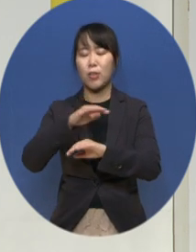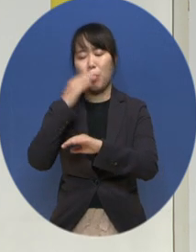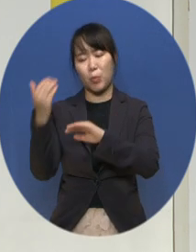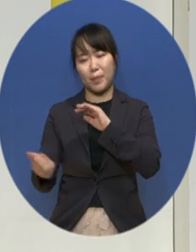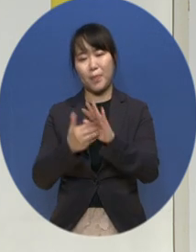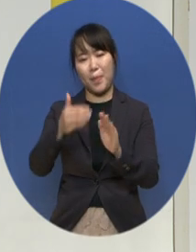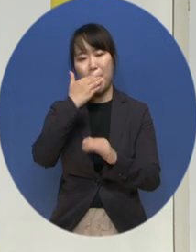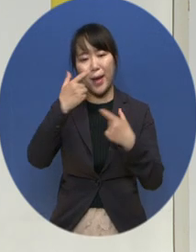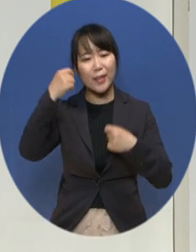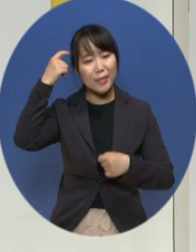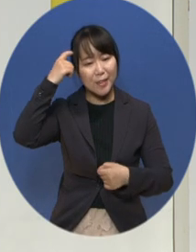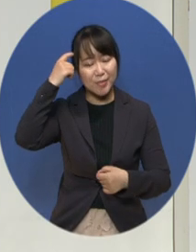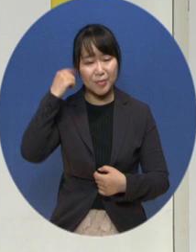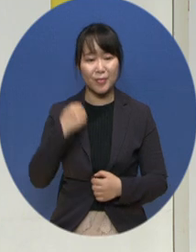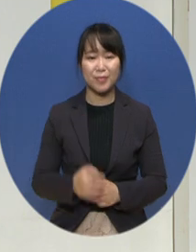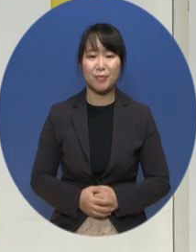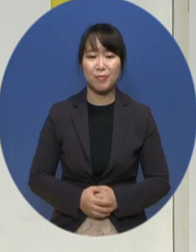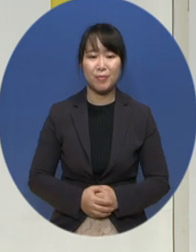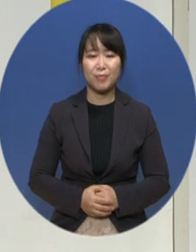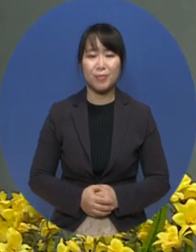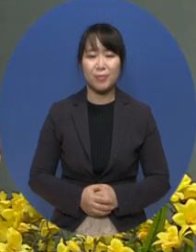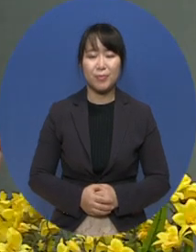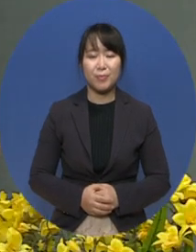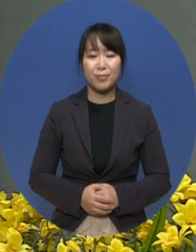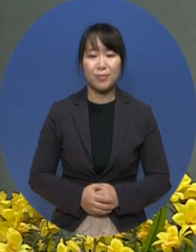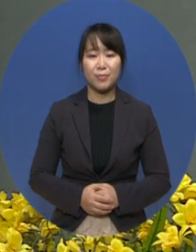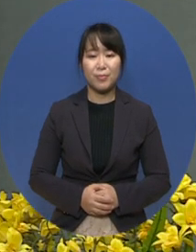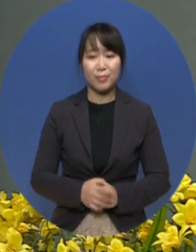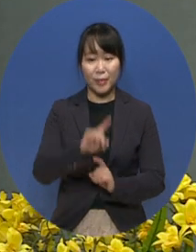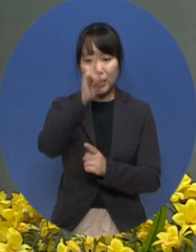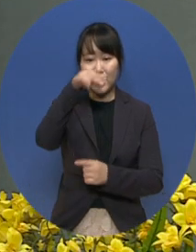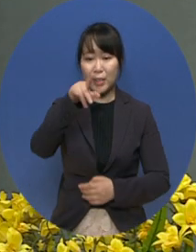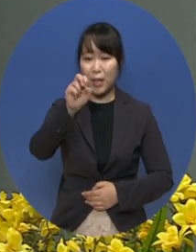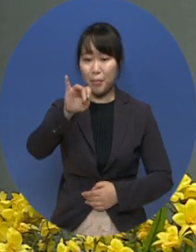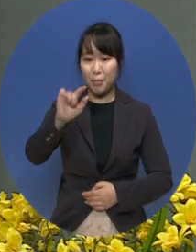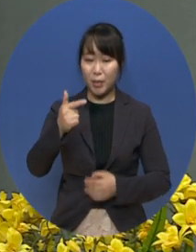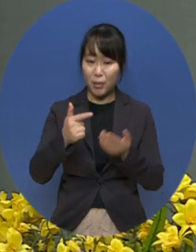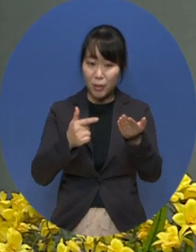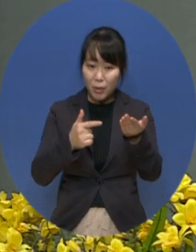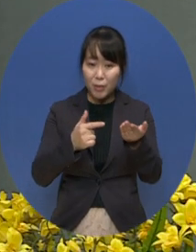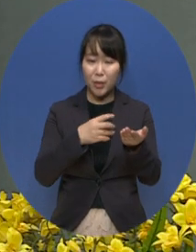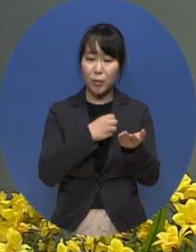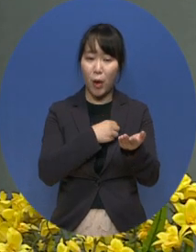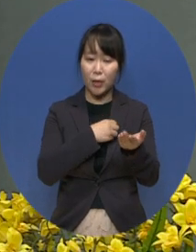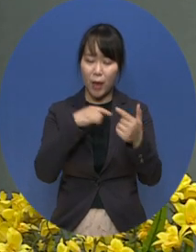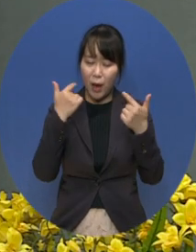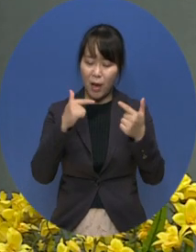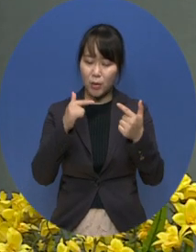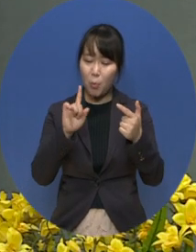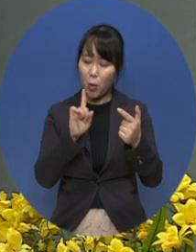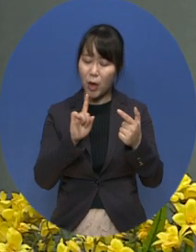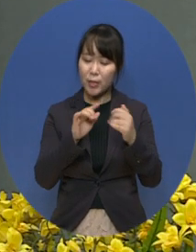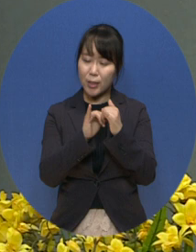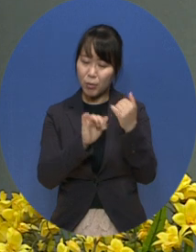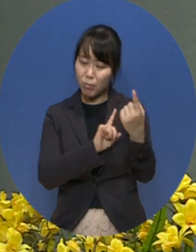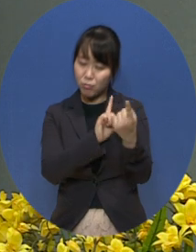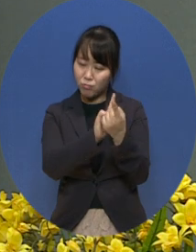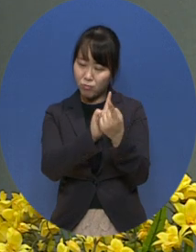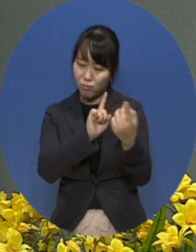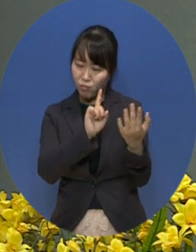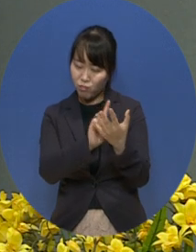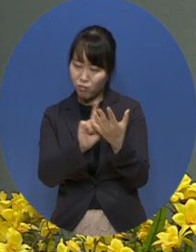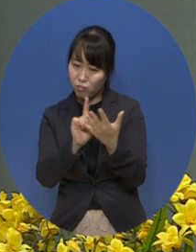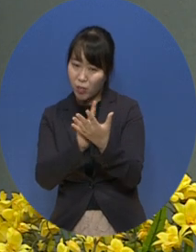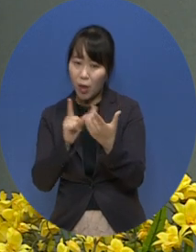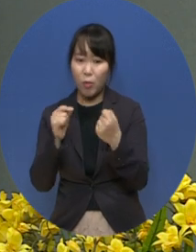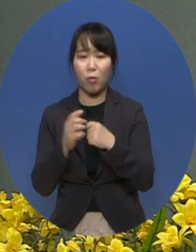수 있다 전압 예 그건 우리 이상민이 왕께서는 항상 이렇게 좀 다가가는 모습이고 또 이렇게